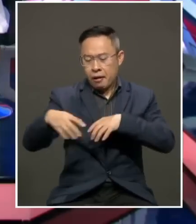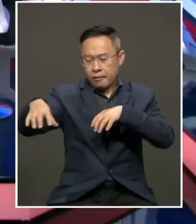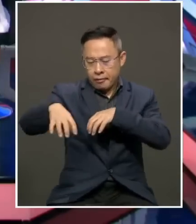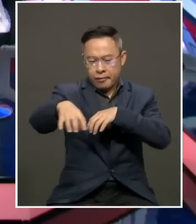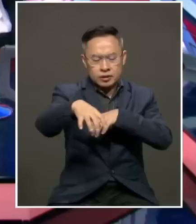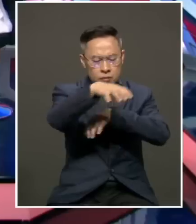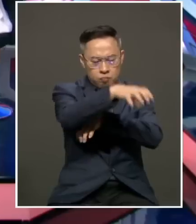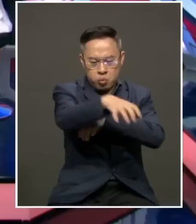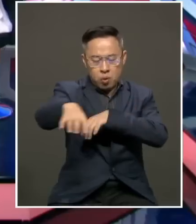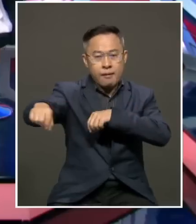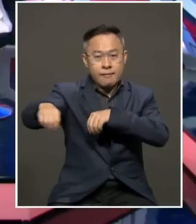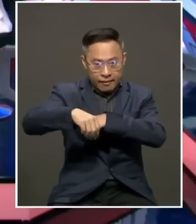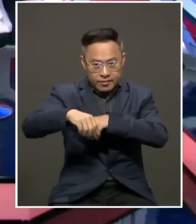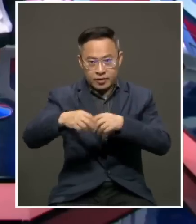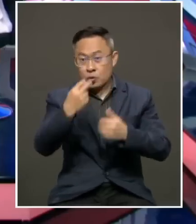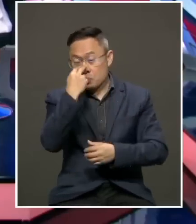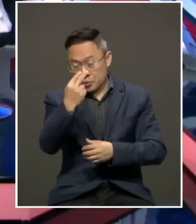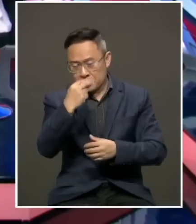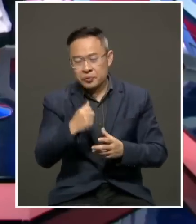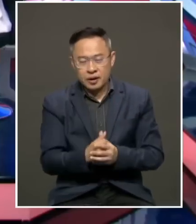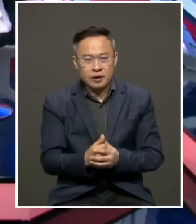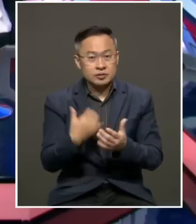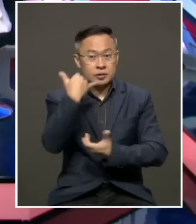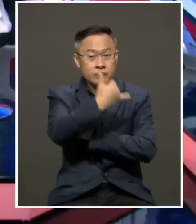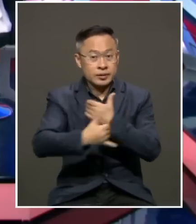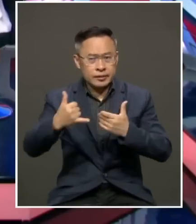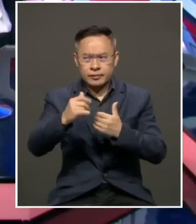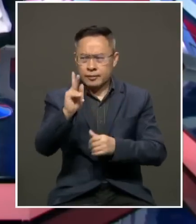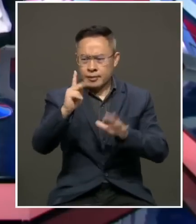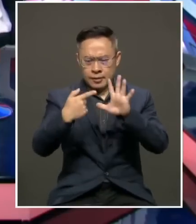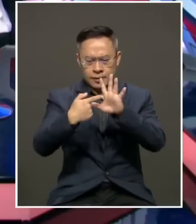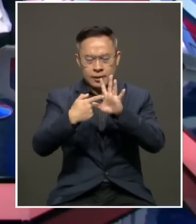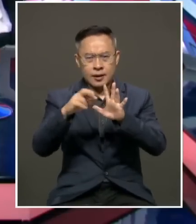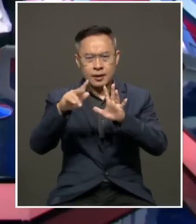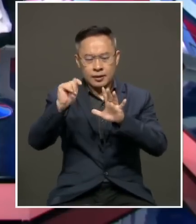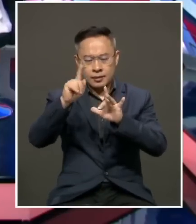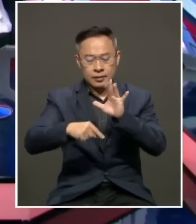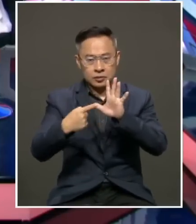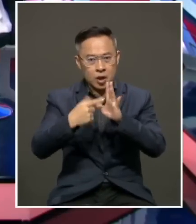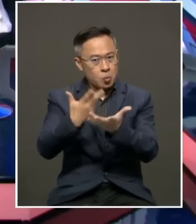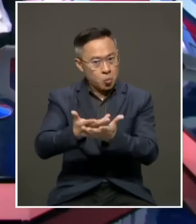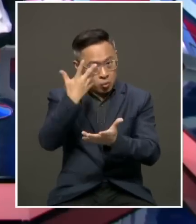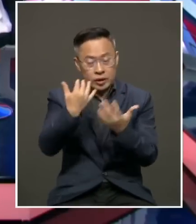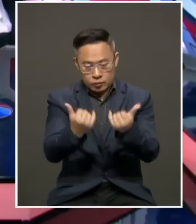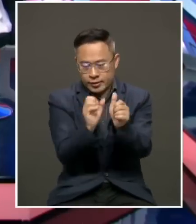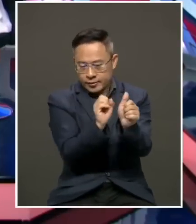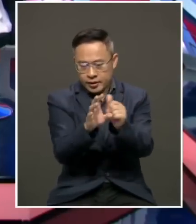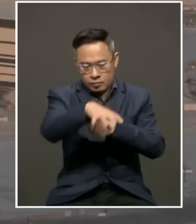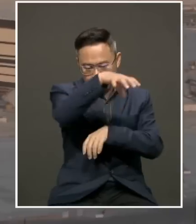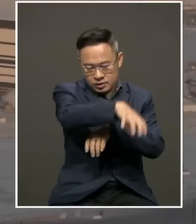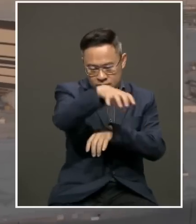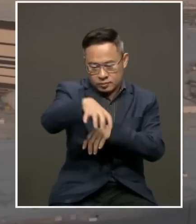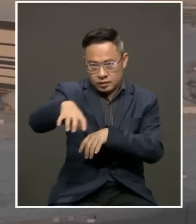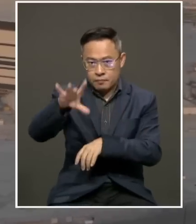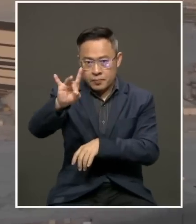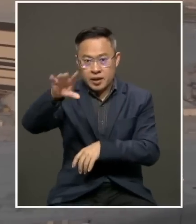ให้สมกับความร่ำรวยของกาตาร์หน่อยนะฮะวันนี้มี 8สนามนะครับที่จะแนะนำ